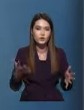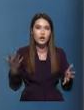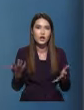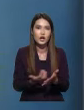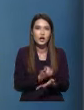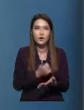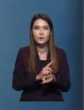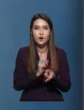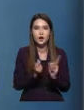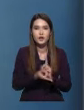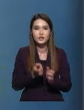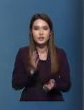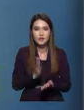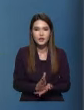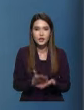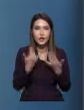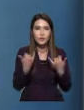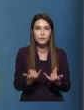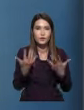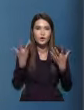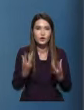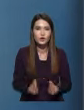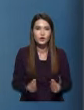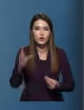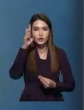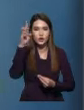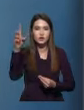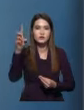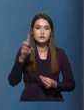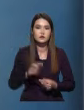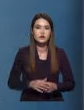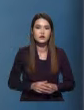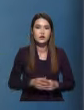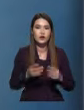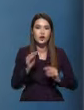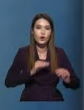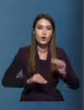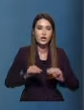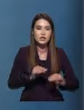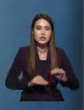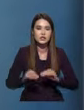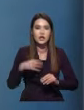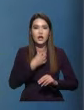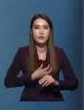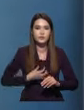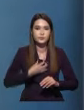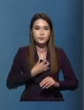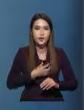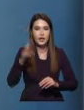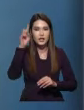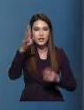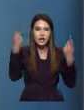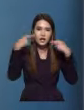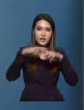айналды. Бүгінгі күні ұлттық құндылықтарды бойына сіңіріп, заманауи